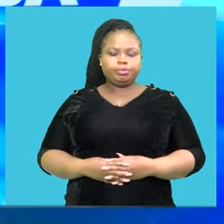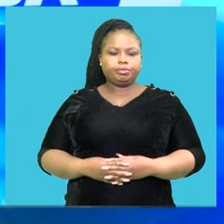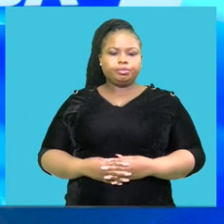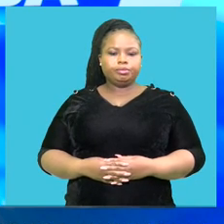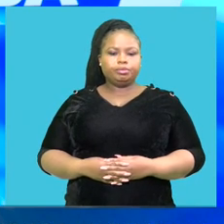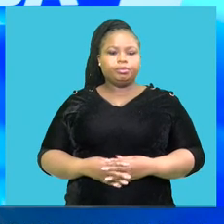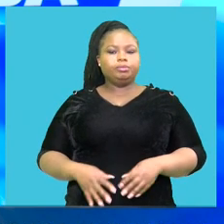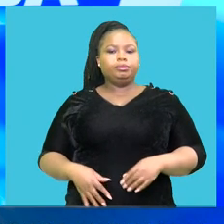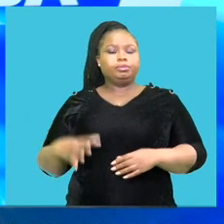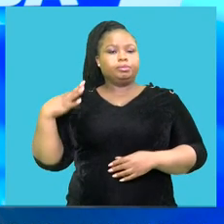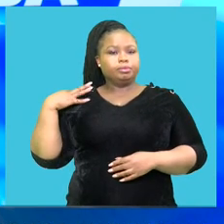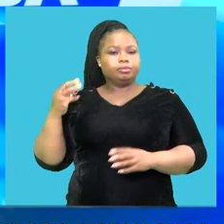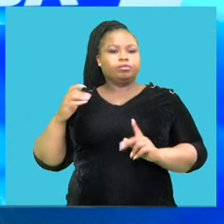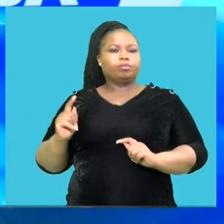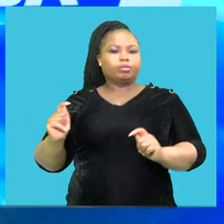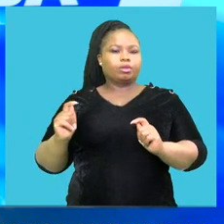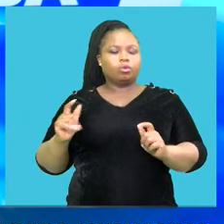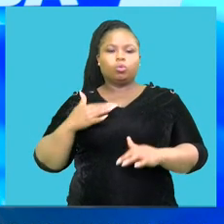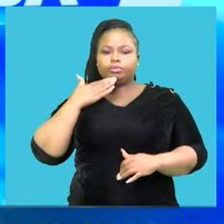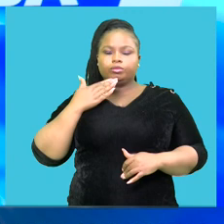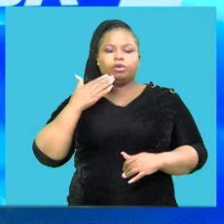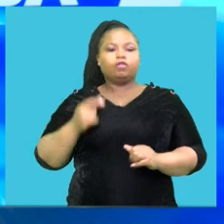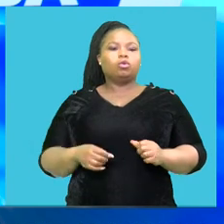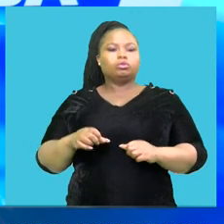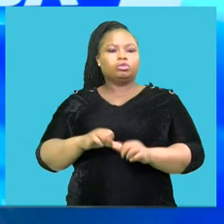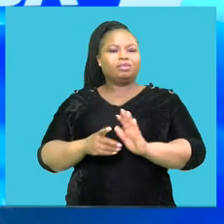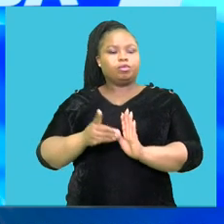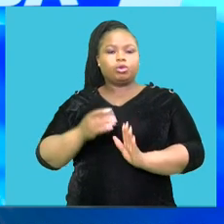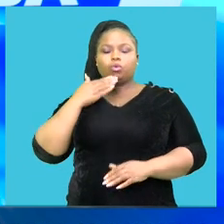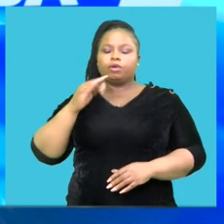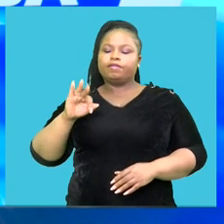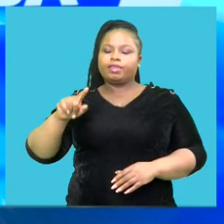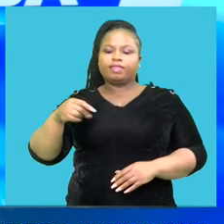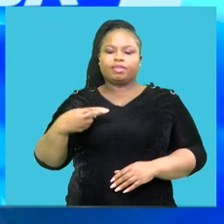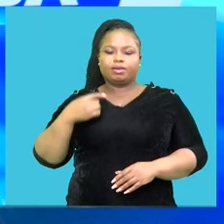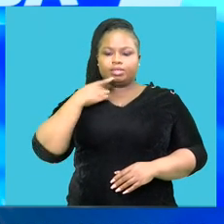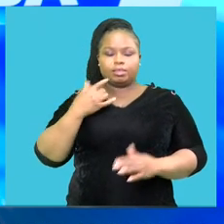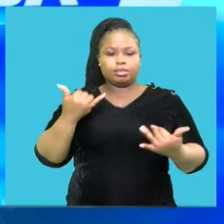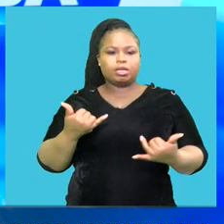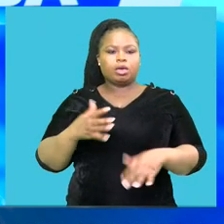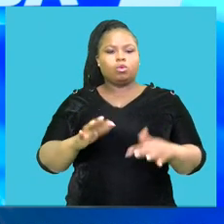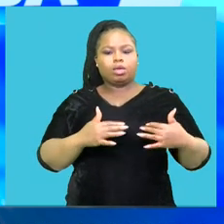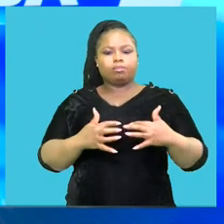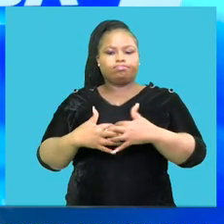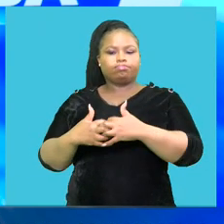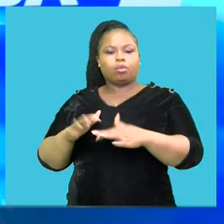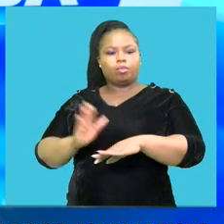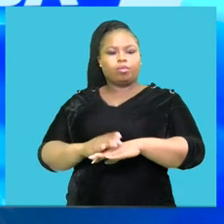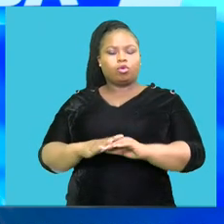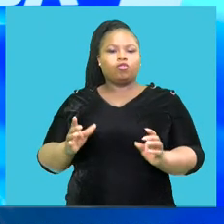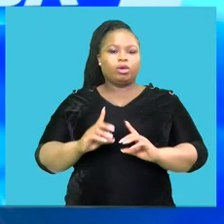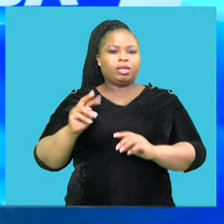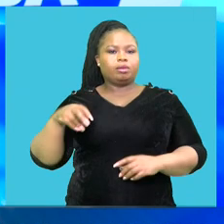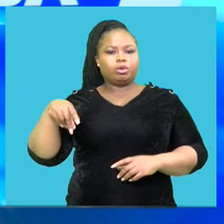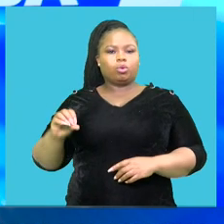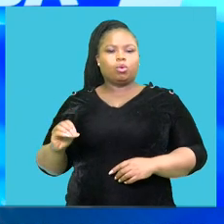Ungqongqoshe wezokuthuthukiswa komphakathi eGoli uFaith Mazibuko uzibophezele ekwakheni kabusha ubudlelwano obumoshakele phakathi komnyango